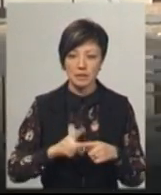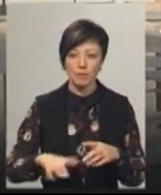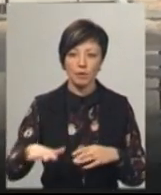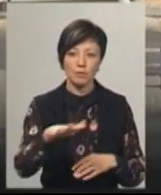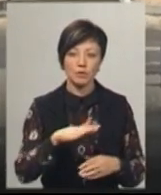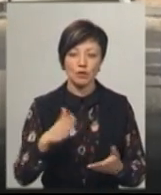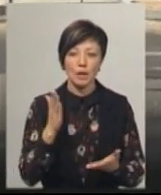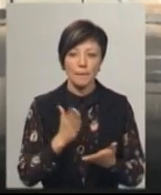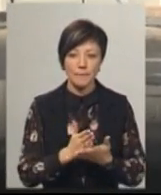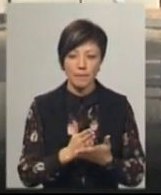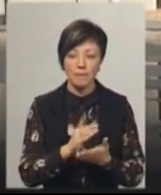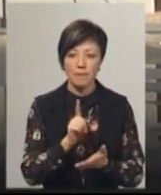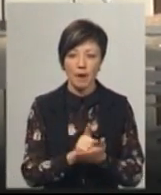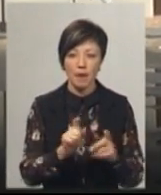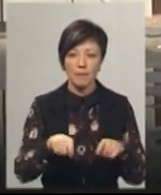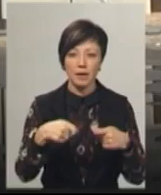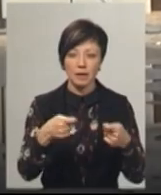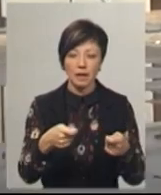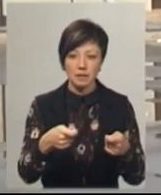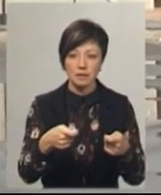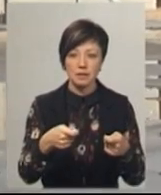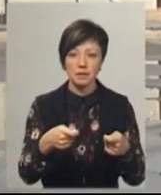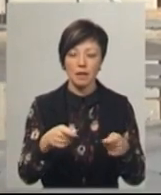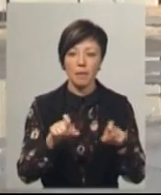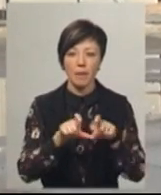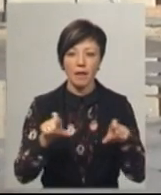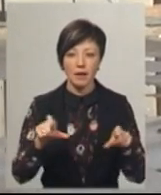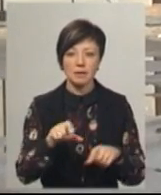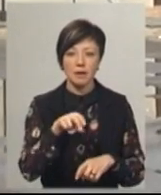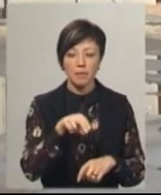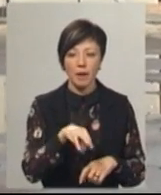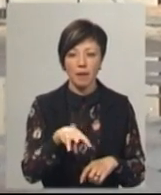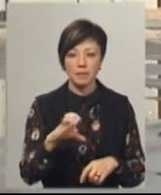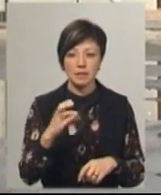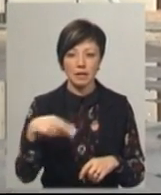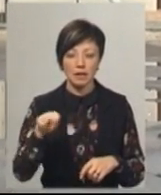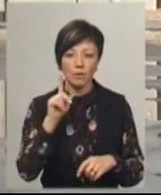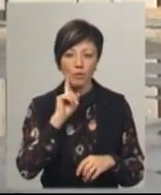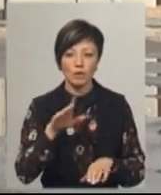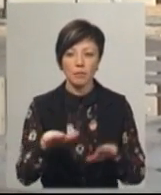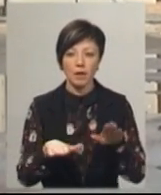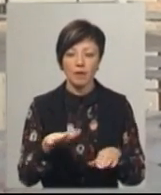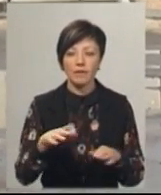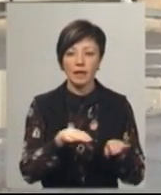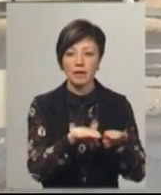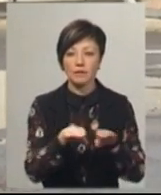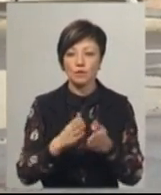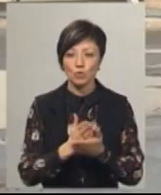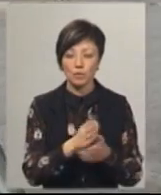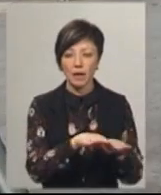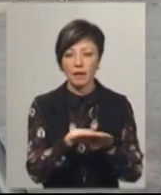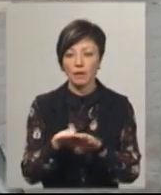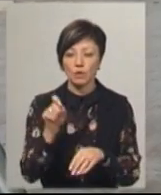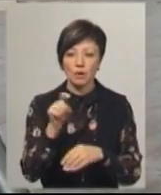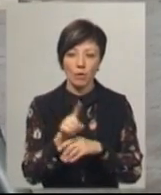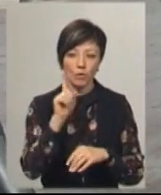має передатися на баланс Теофіпольському центру ПМСД, поки що воно на балансі у службі єдиного замовника.